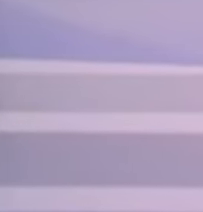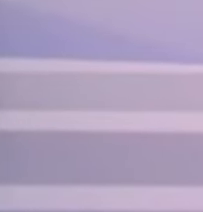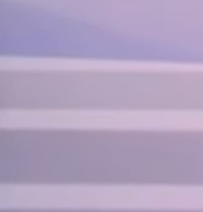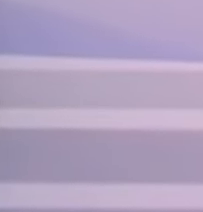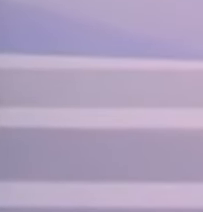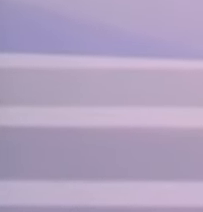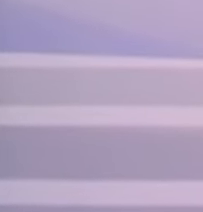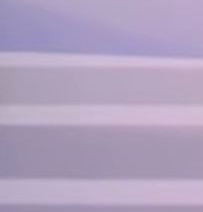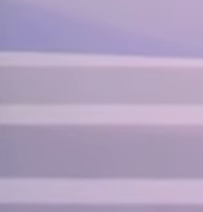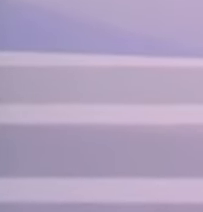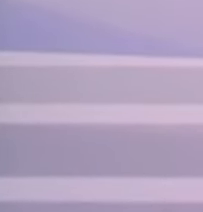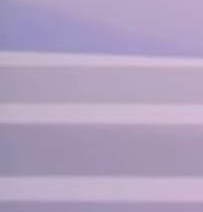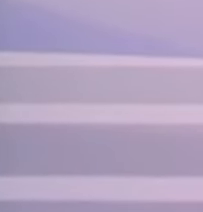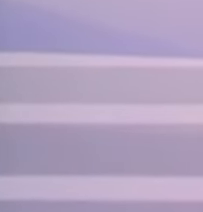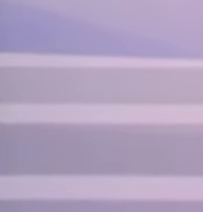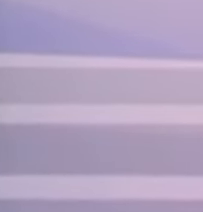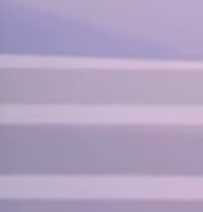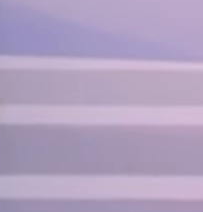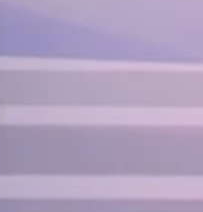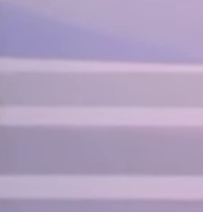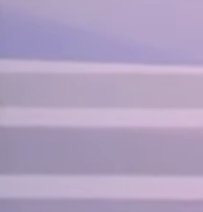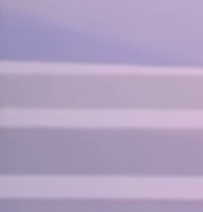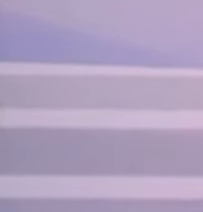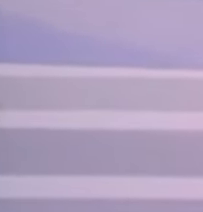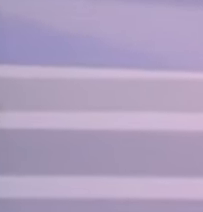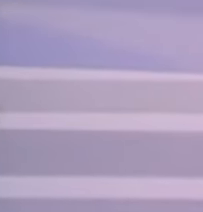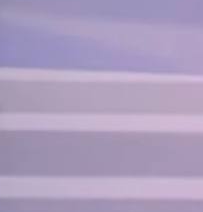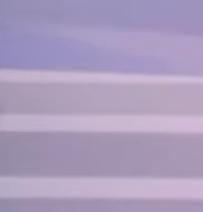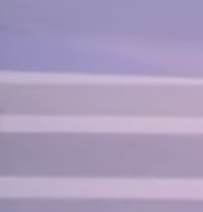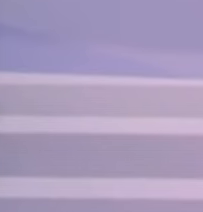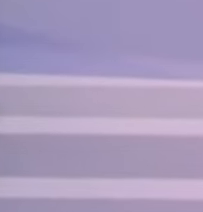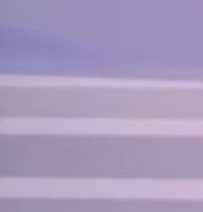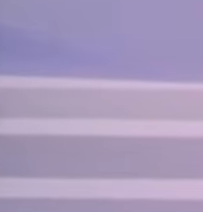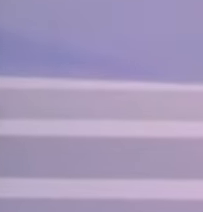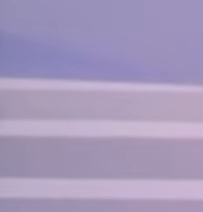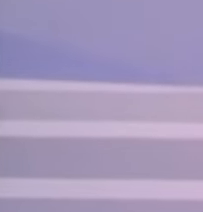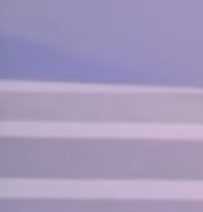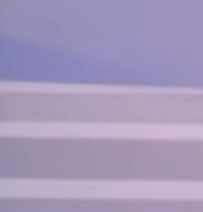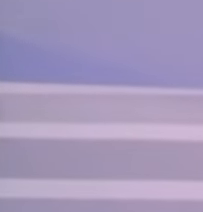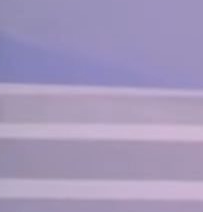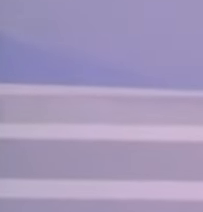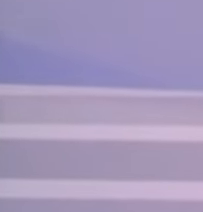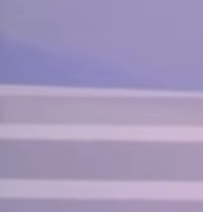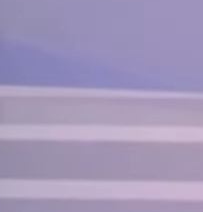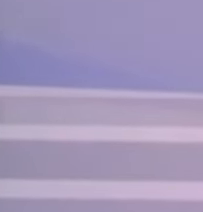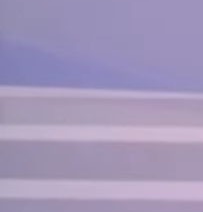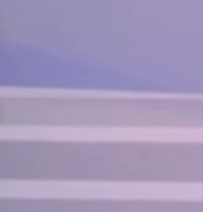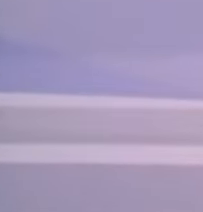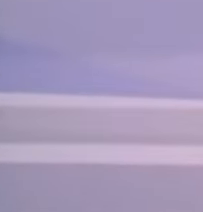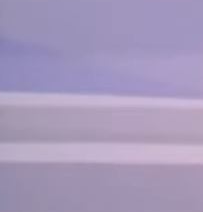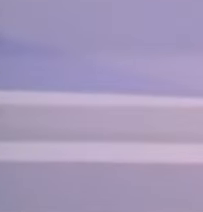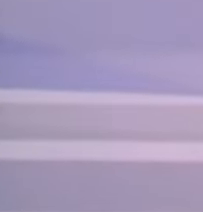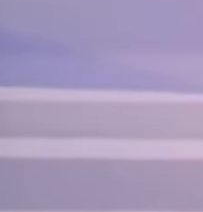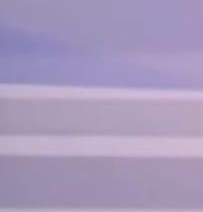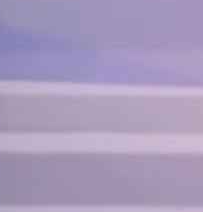Baka puso, patuloy na tumutok sa mga balita, mag-subscribe sa GMA Integrated News sa YouTube. Sa mga kapuso